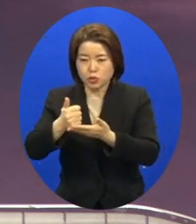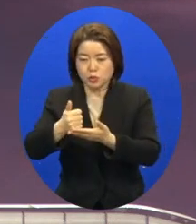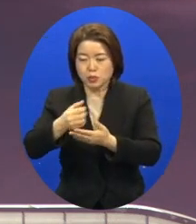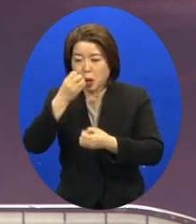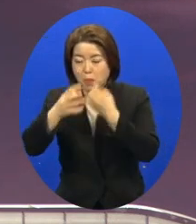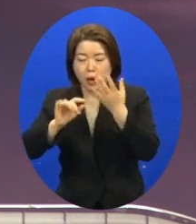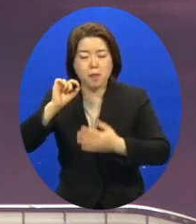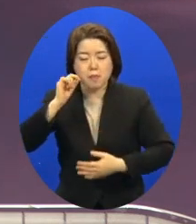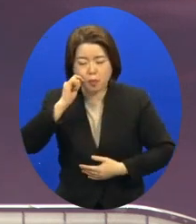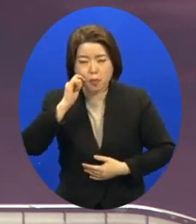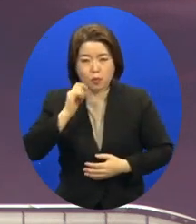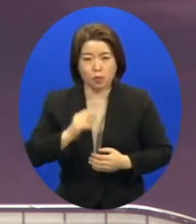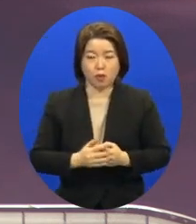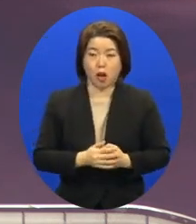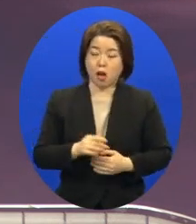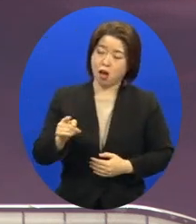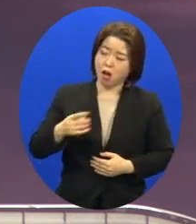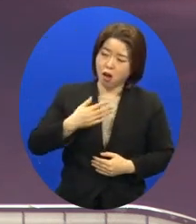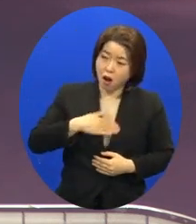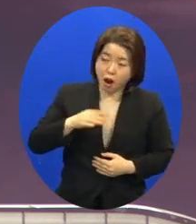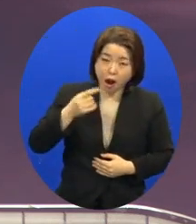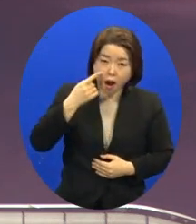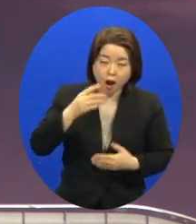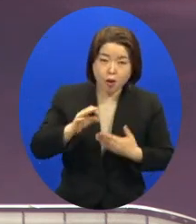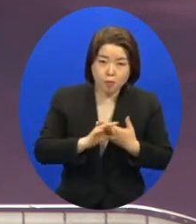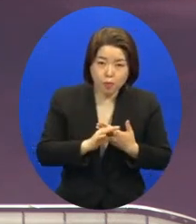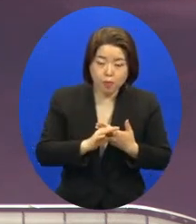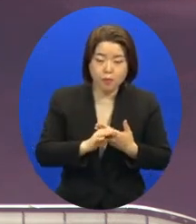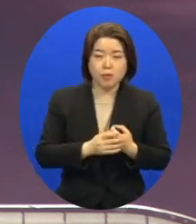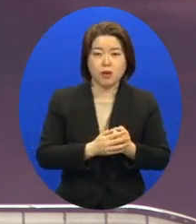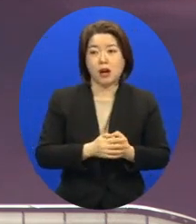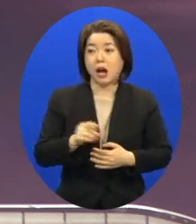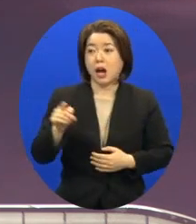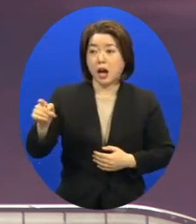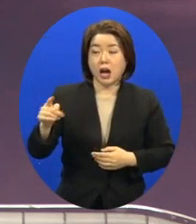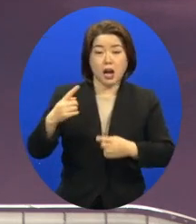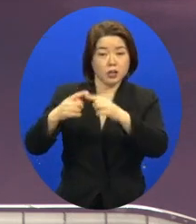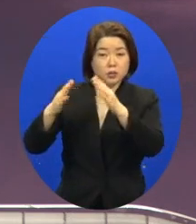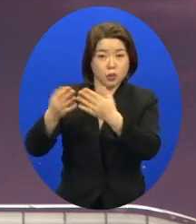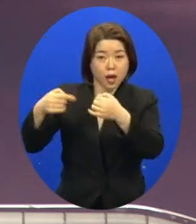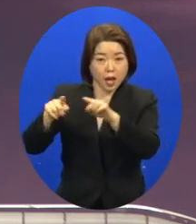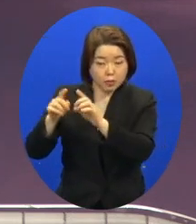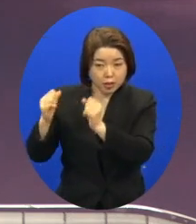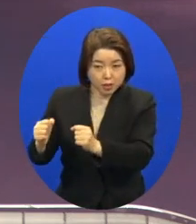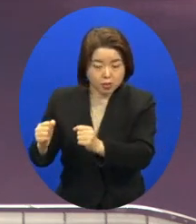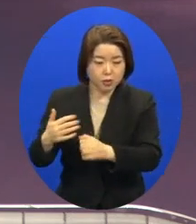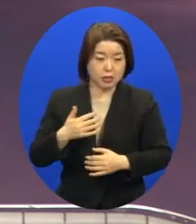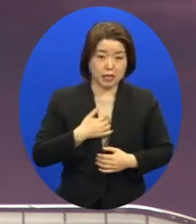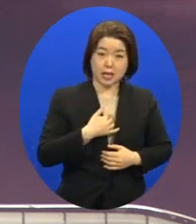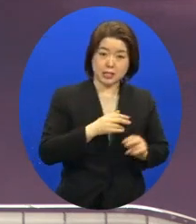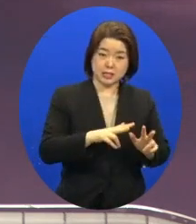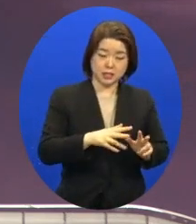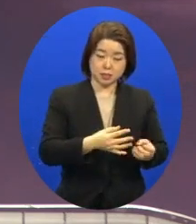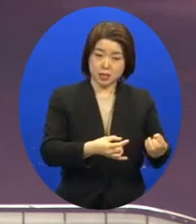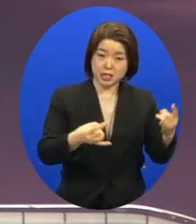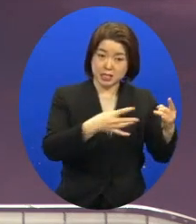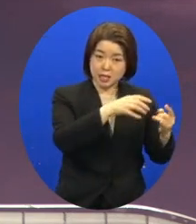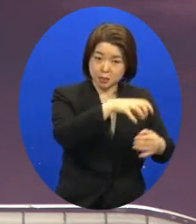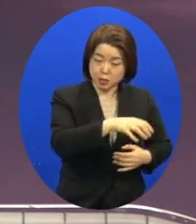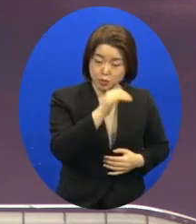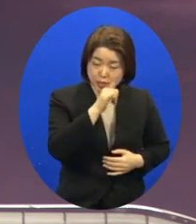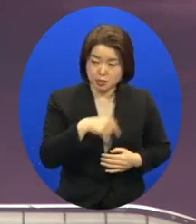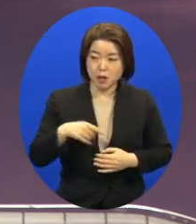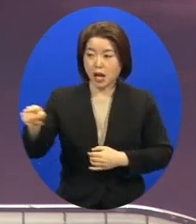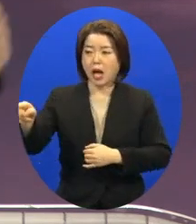깨닫고 나니까 예수님은 지금 고린도 교회와 같이 계셔. 나는 지금 에베소에 와 있지만 예수님이 그들과 같이